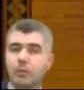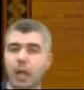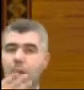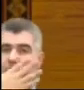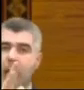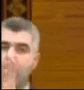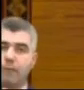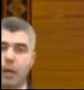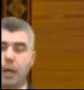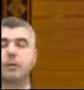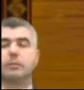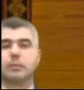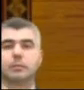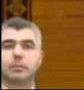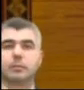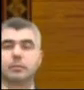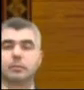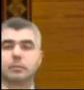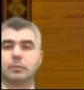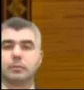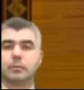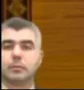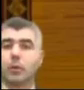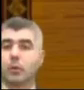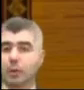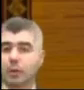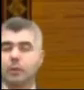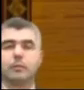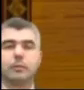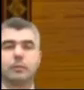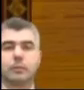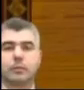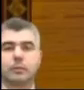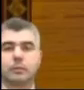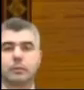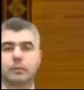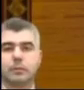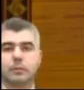المستقبل وتطوير القارة الأفريقية. نعم،